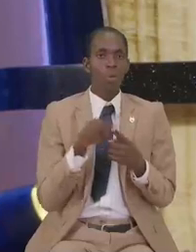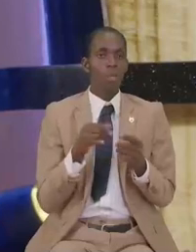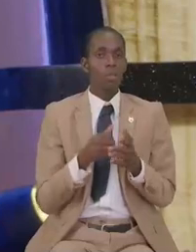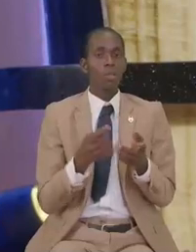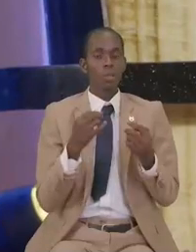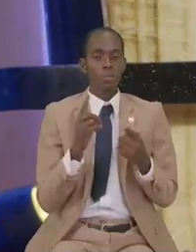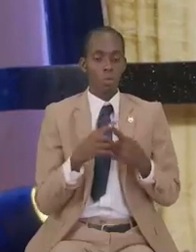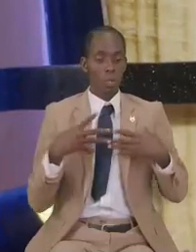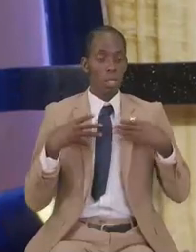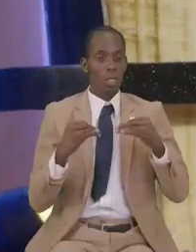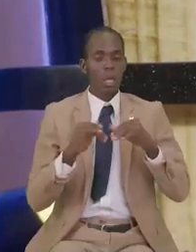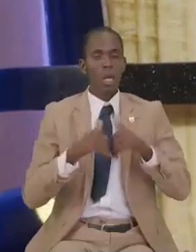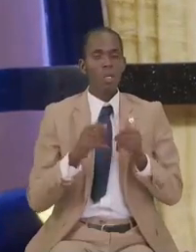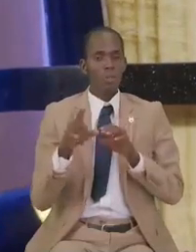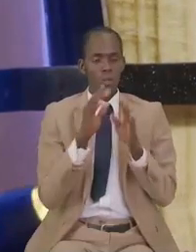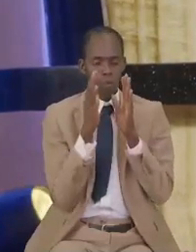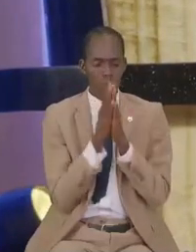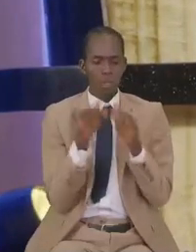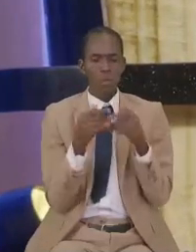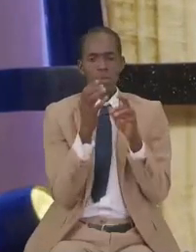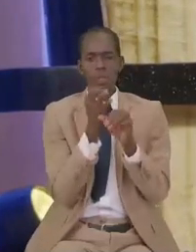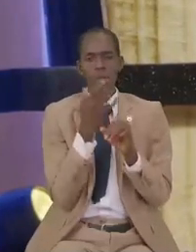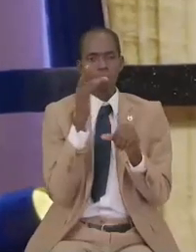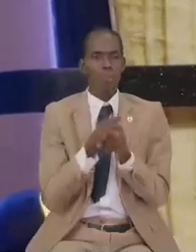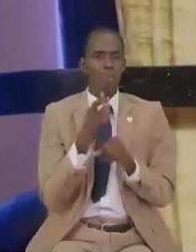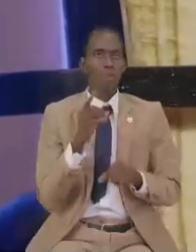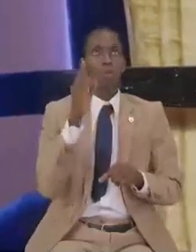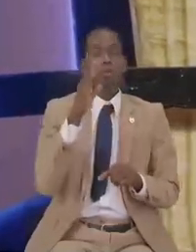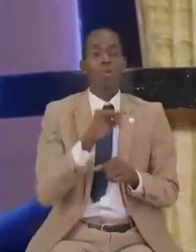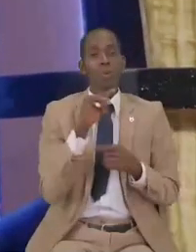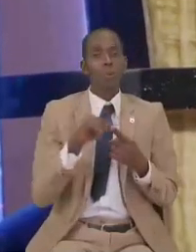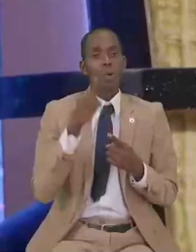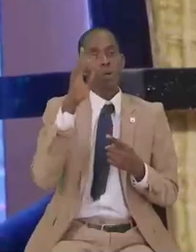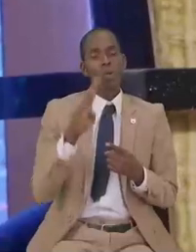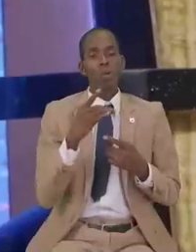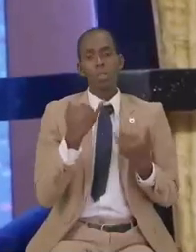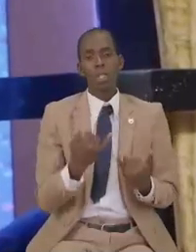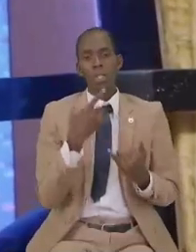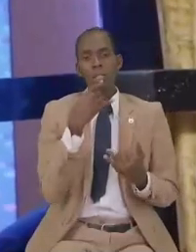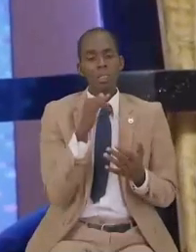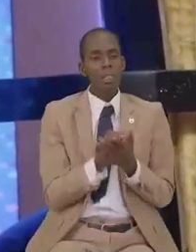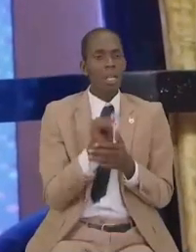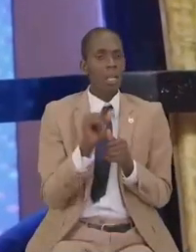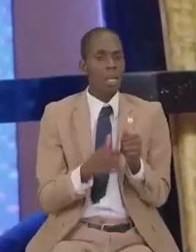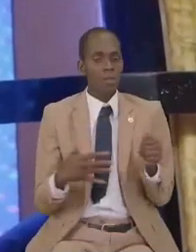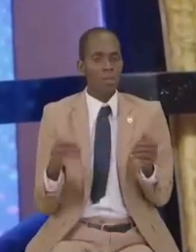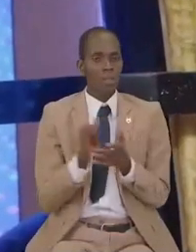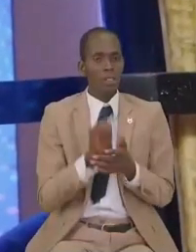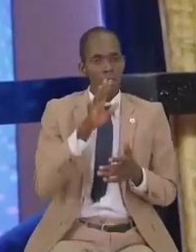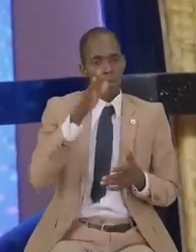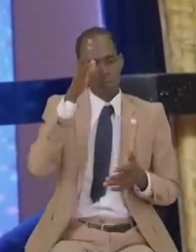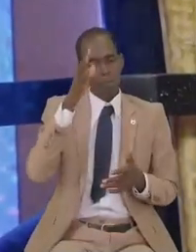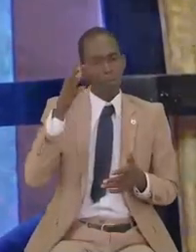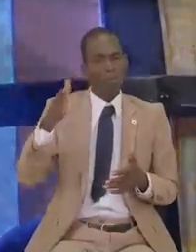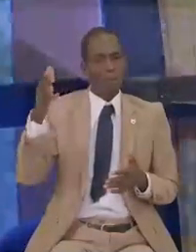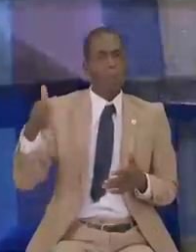comment prions-nous? Comment réclamons-nous la promesse de Dieu? Maintenant, quand Dieu dit que tout ce que tes pères ont